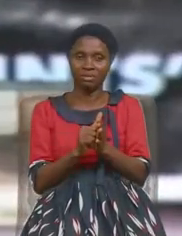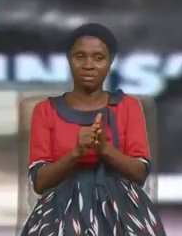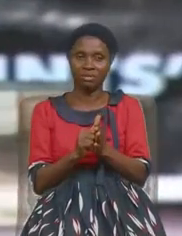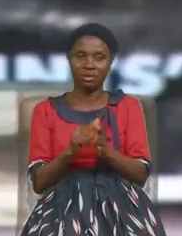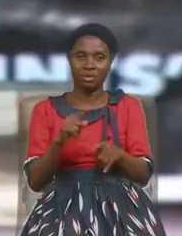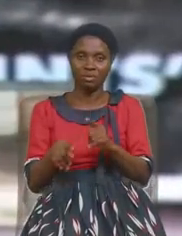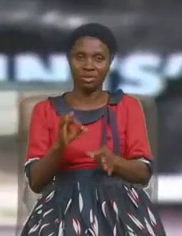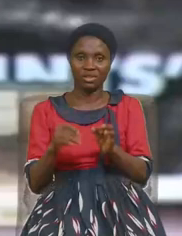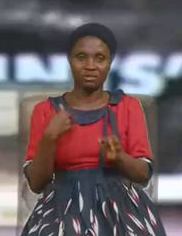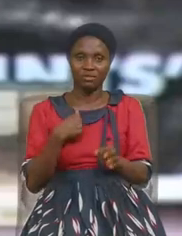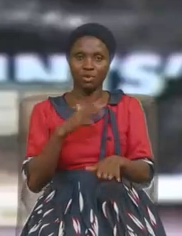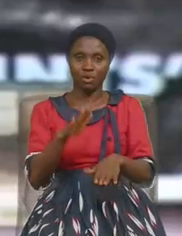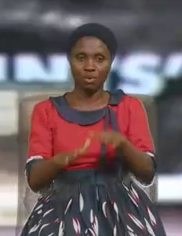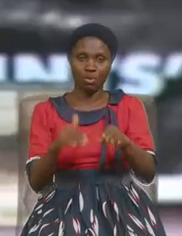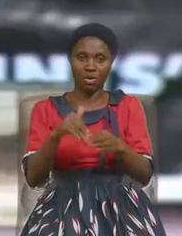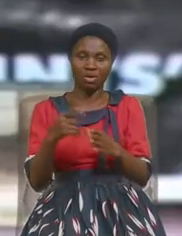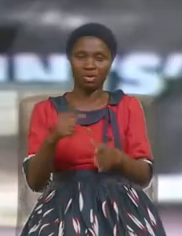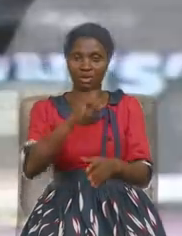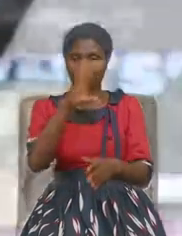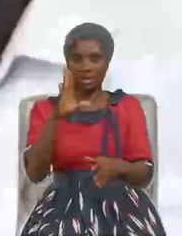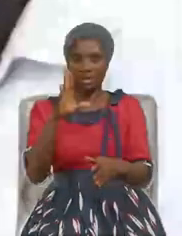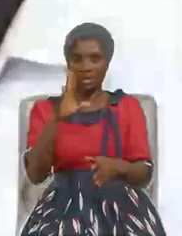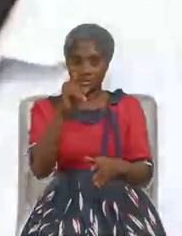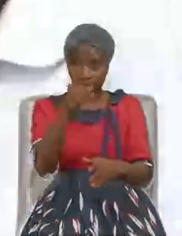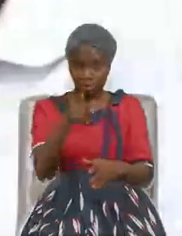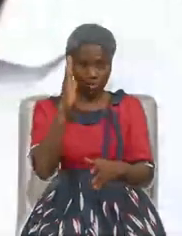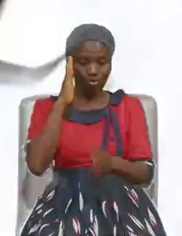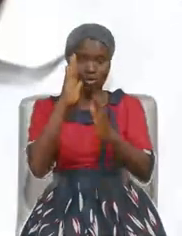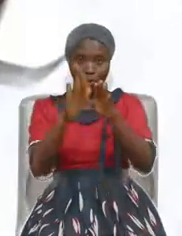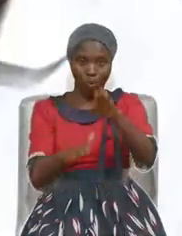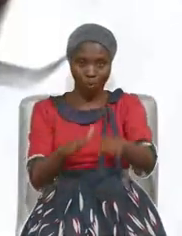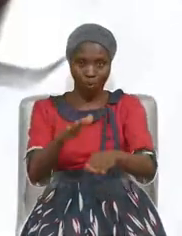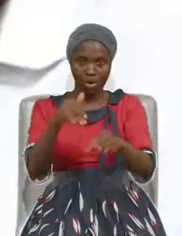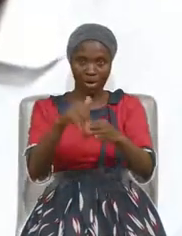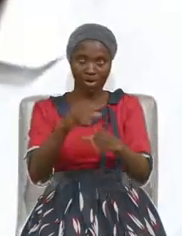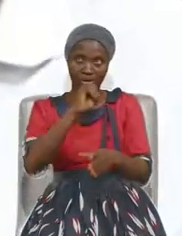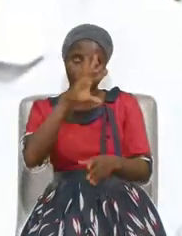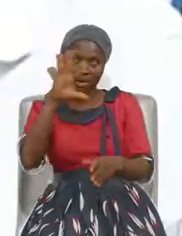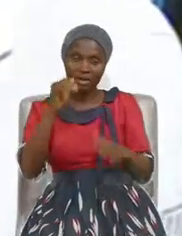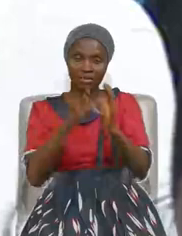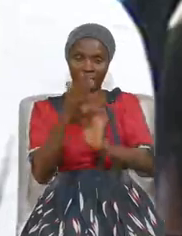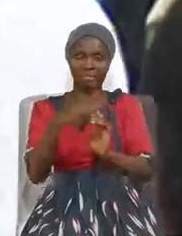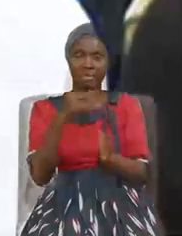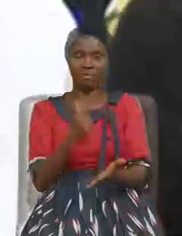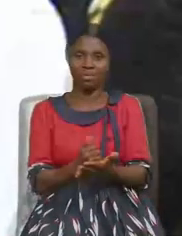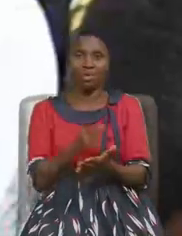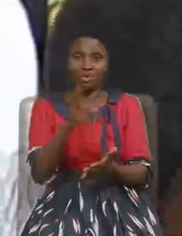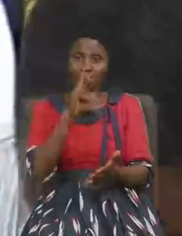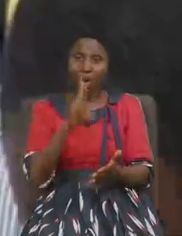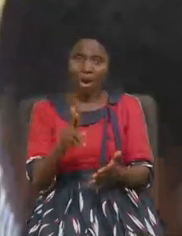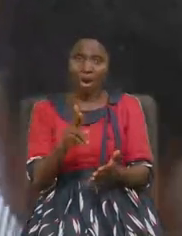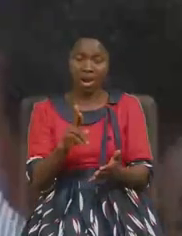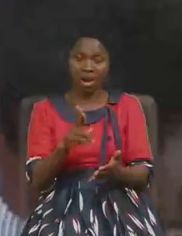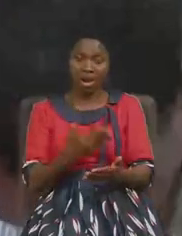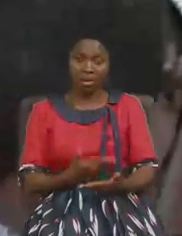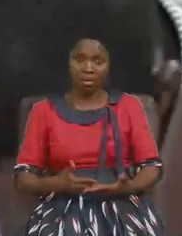lumière, tu marcheras dans la lumière. Tu es né de nouveau, tu ne vas plus marcher dans les ténèbres. Mais si